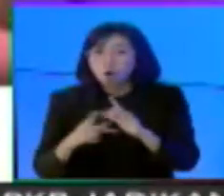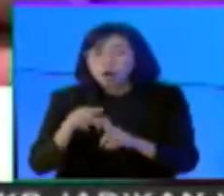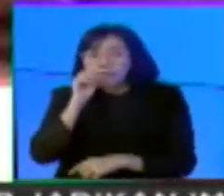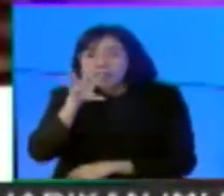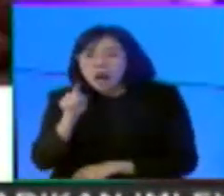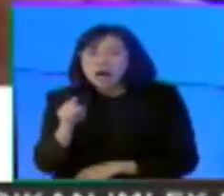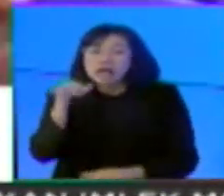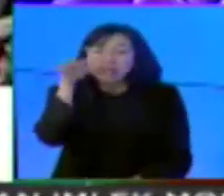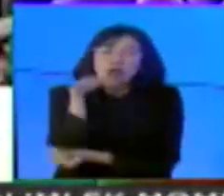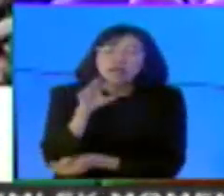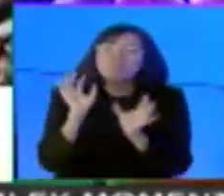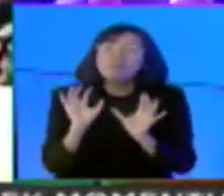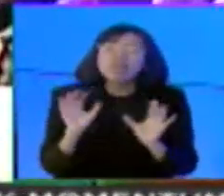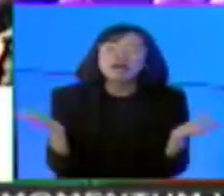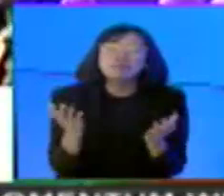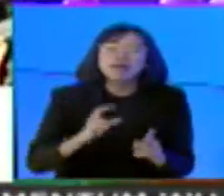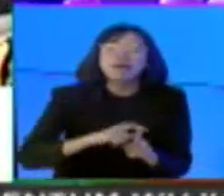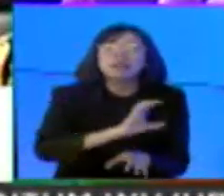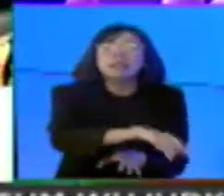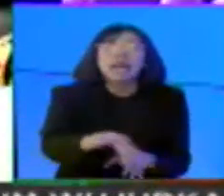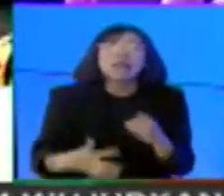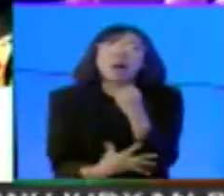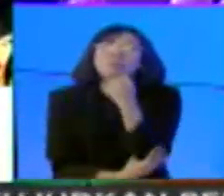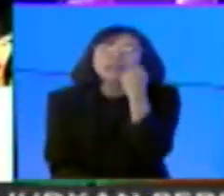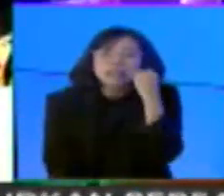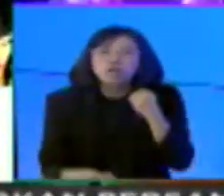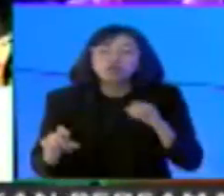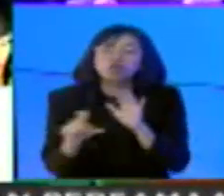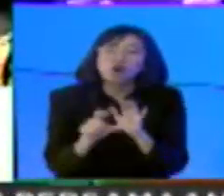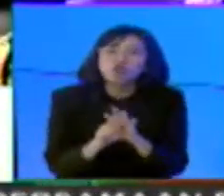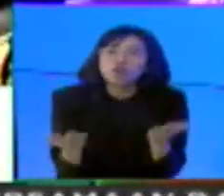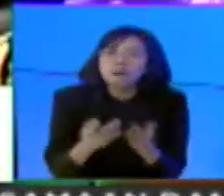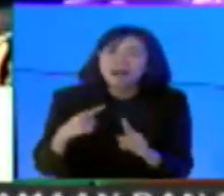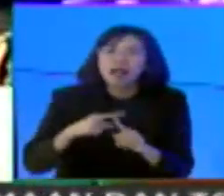kawasan Tanjung Priok karena banyak yang dilahirkan dari kemiskinan.